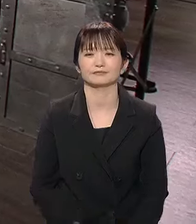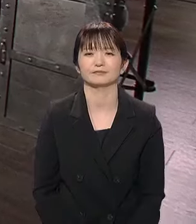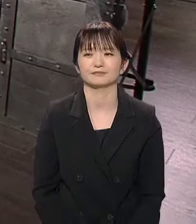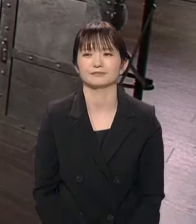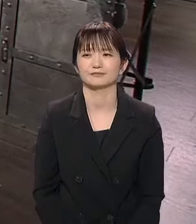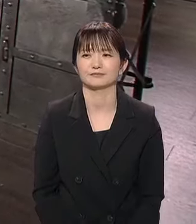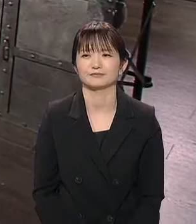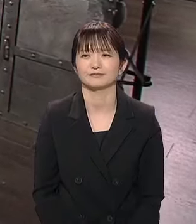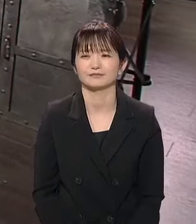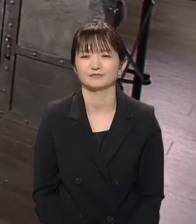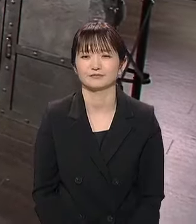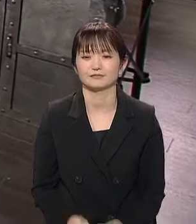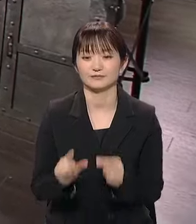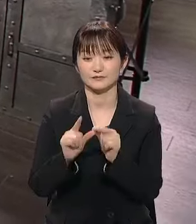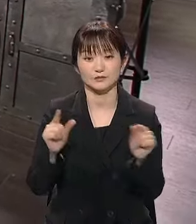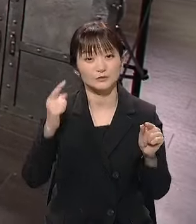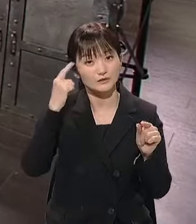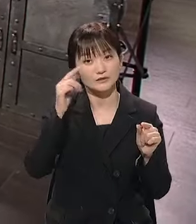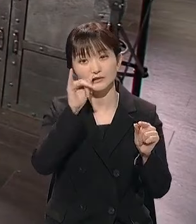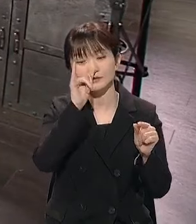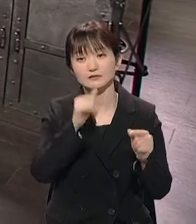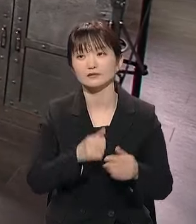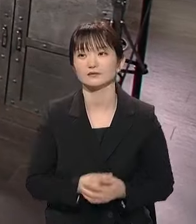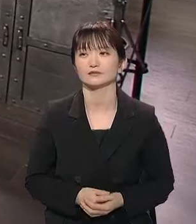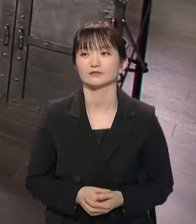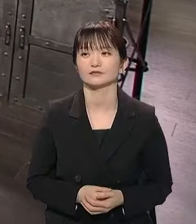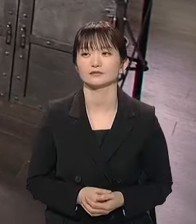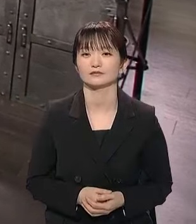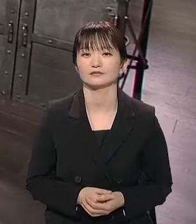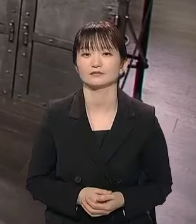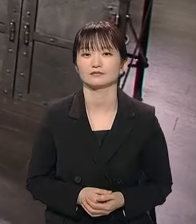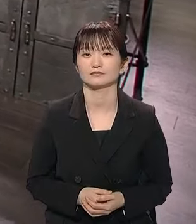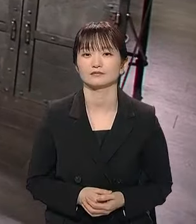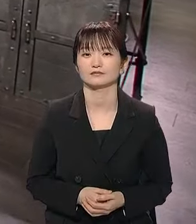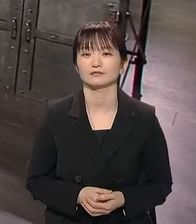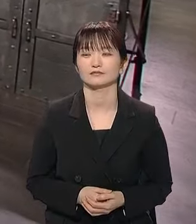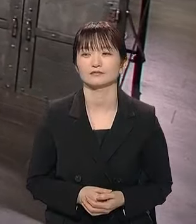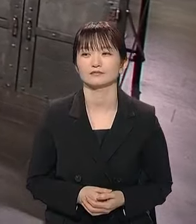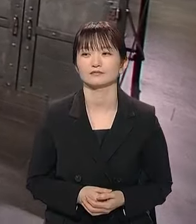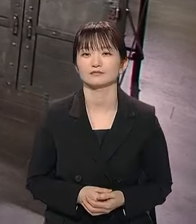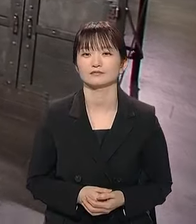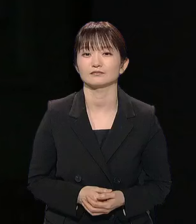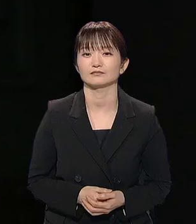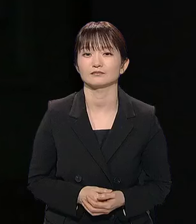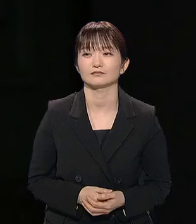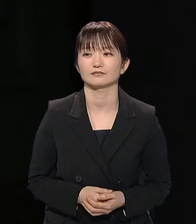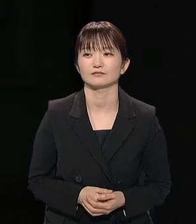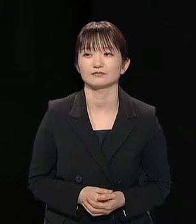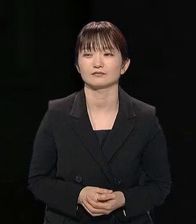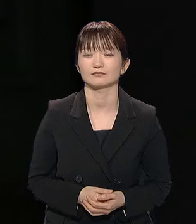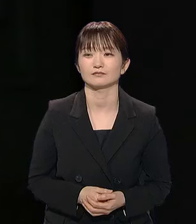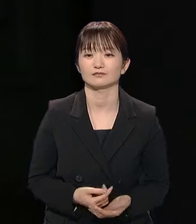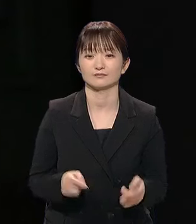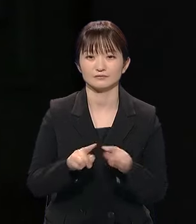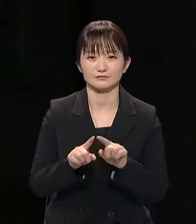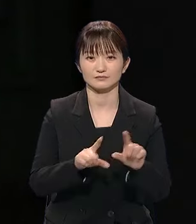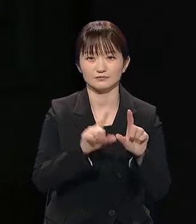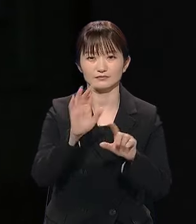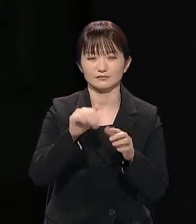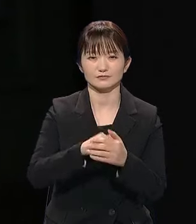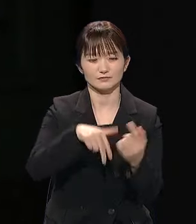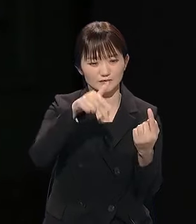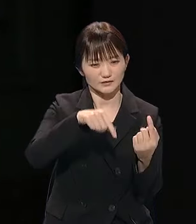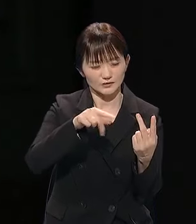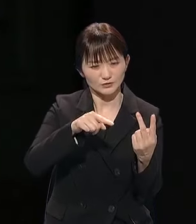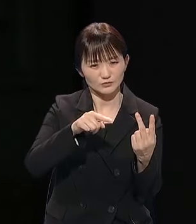여러분들 중에 소수의견 있습니까 소수의견이 있긴 했습니다 아 진짜 히읗히읗지 님은요 같이 사는 것도 아니고 1 2주에 한